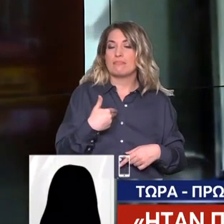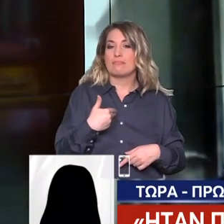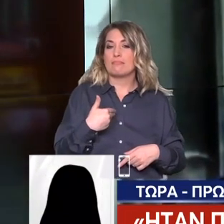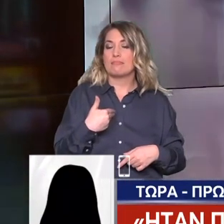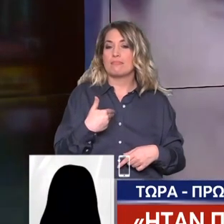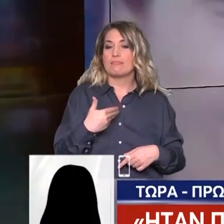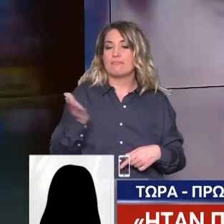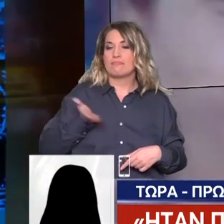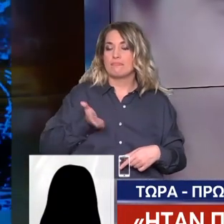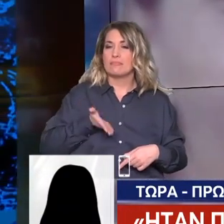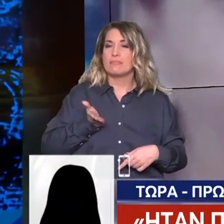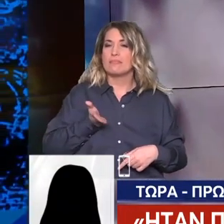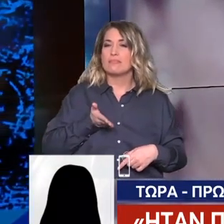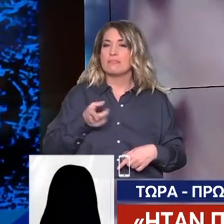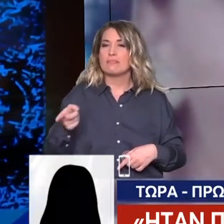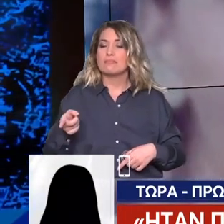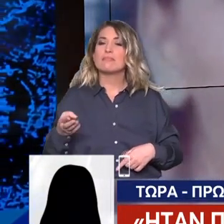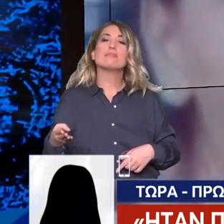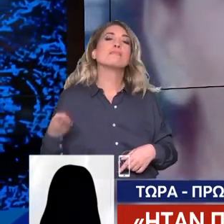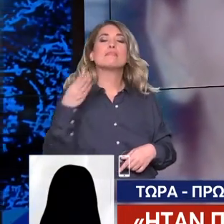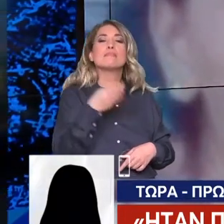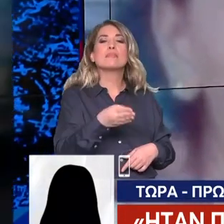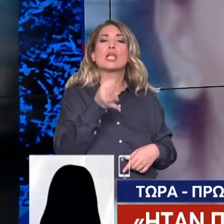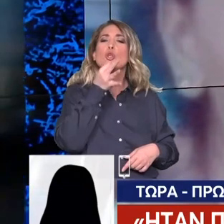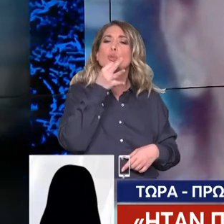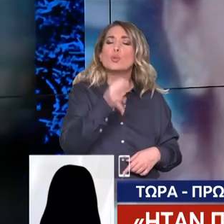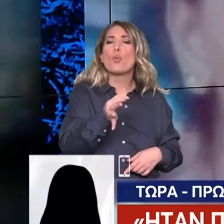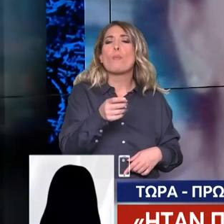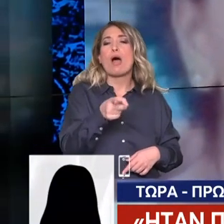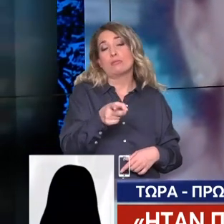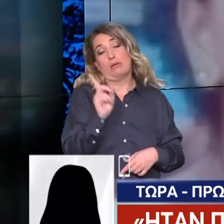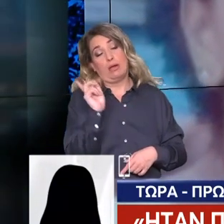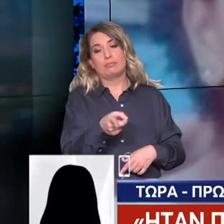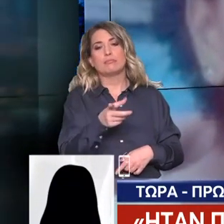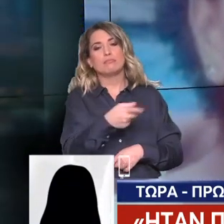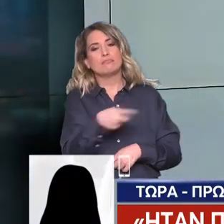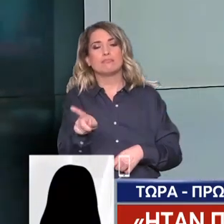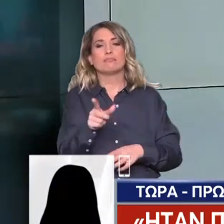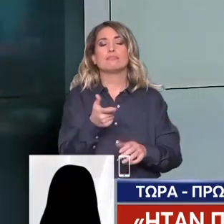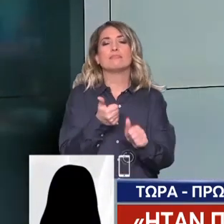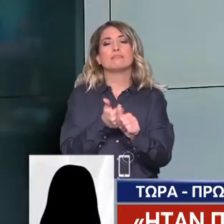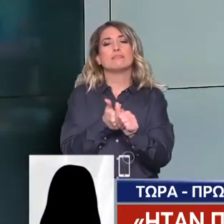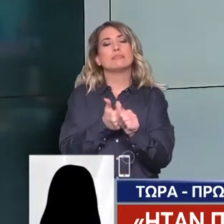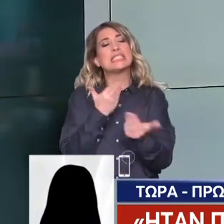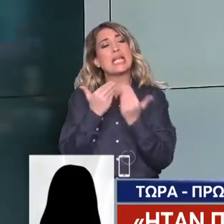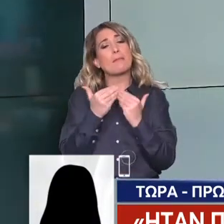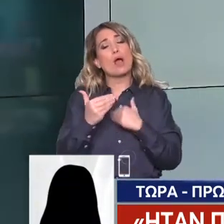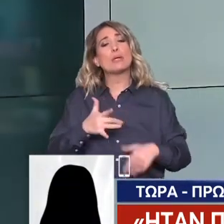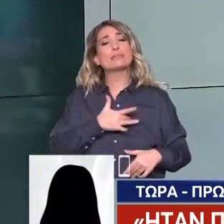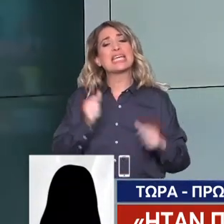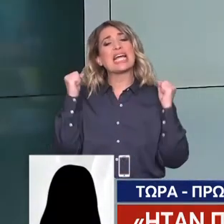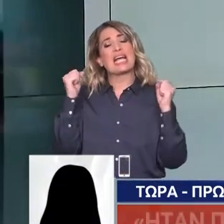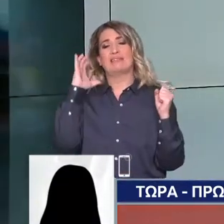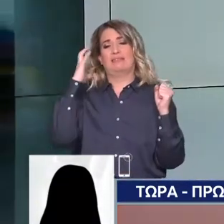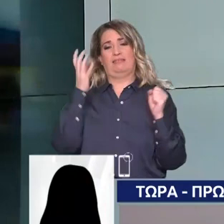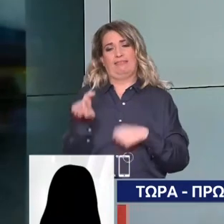βία, ναι, να πάει στη Δωρηλαίο, στη Τούμπα, να παρακολουθεί σεμινάρια ψυχικής υγείας.